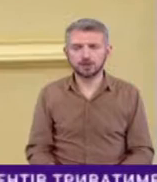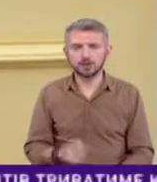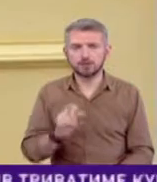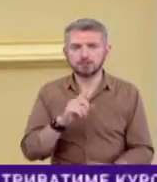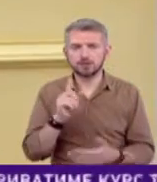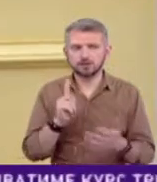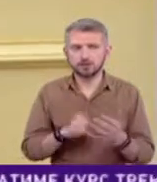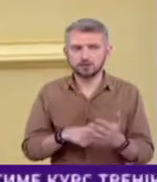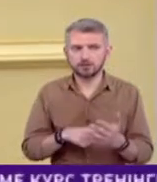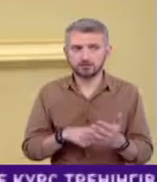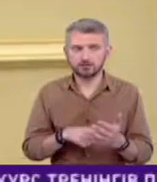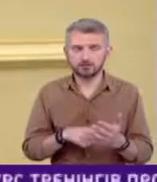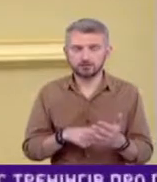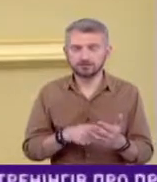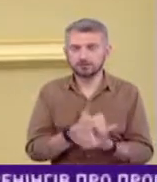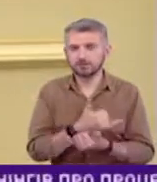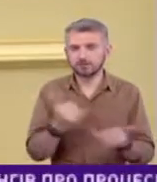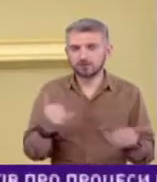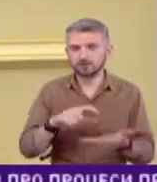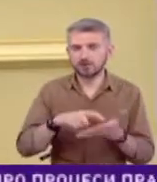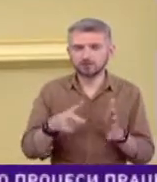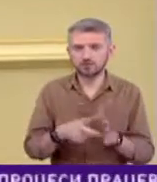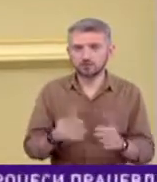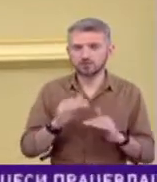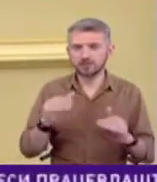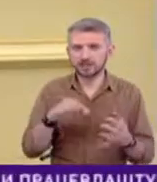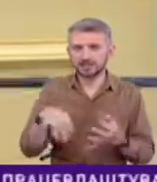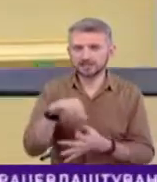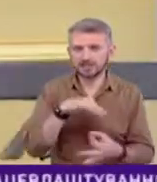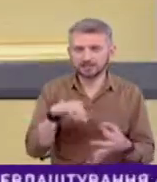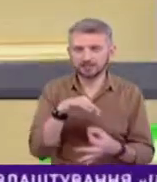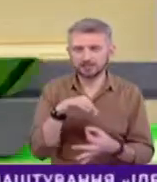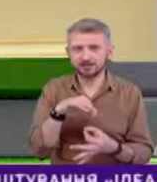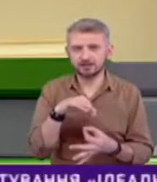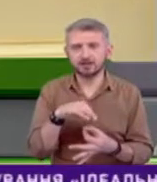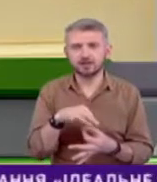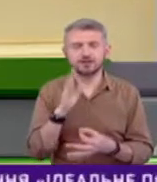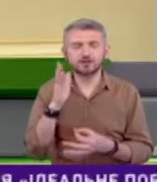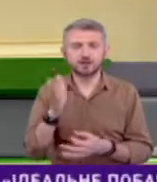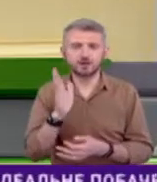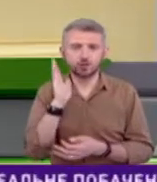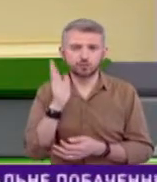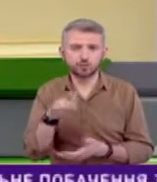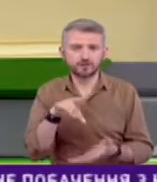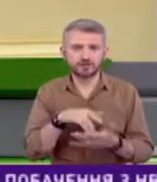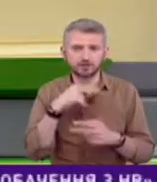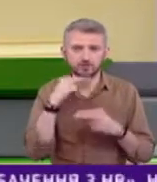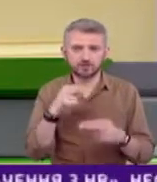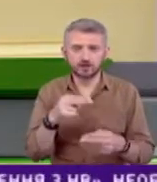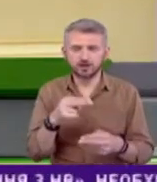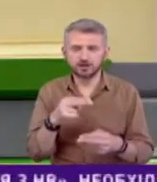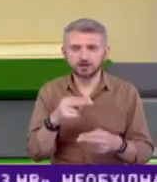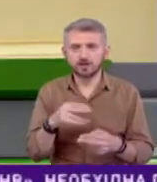Питання забезпечення житлом дітей-сиріт і надалі буде в центрі уваги